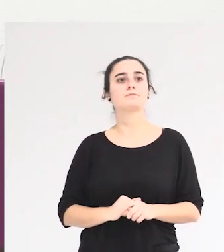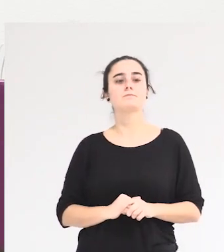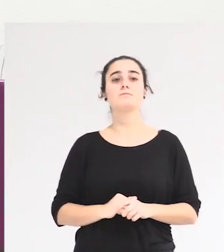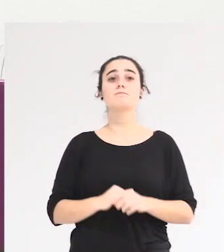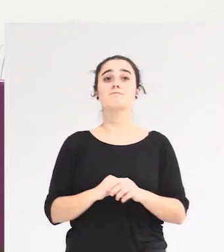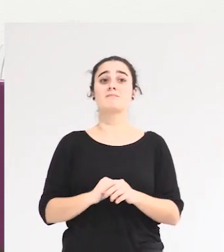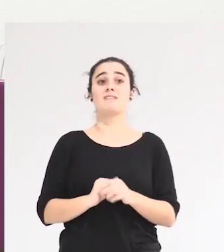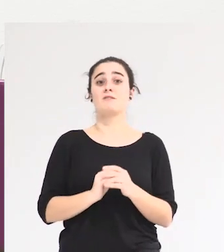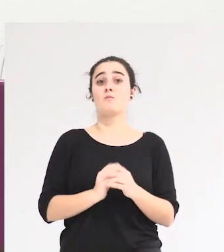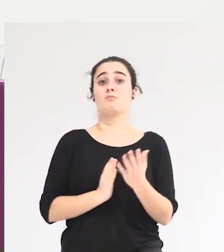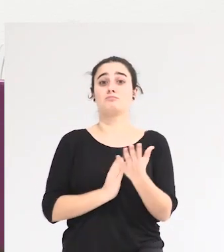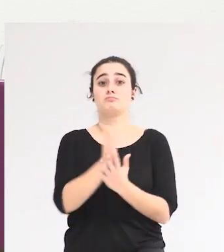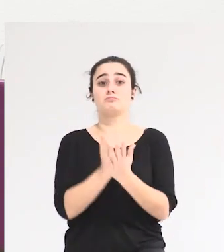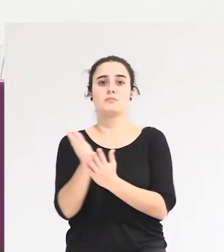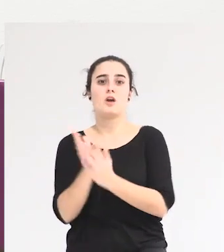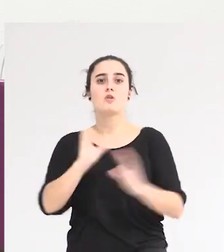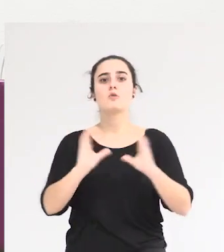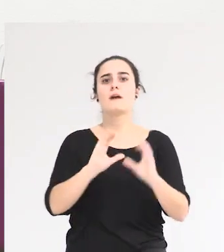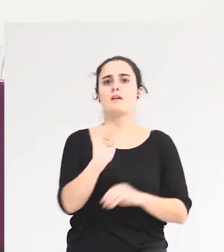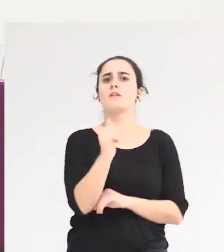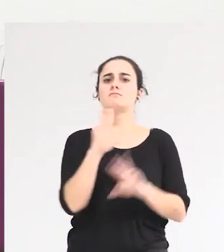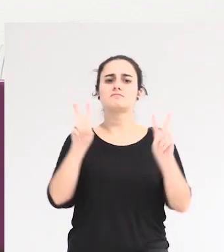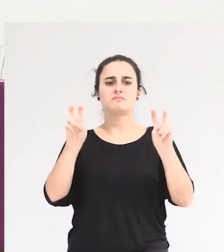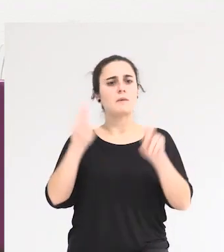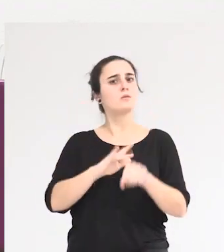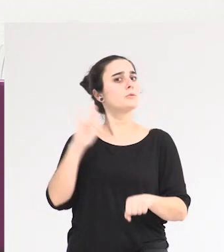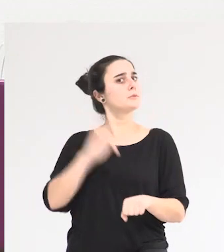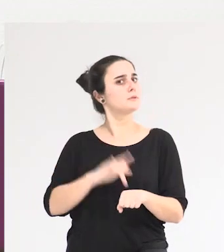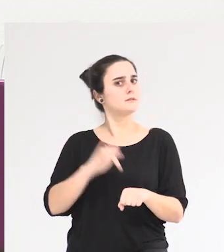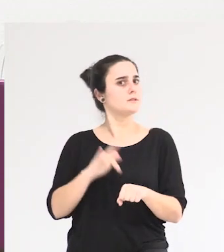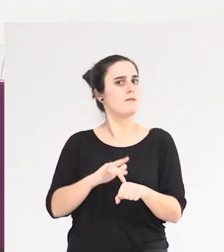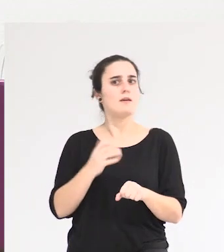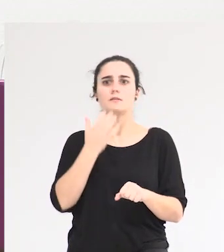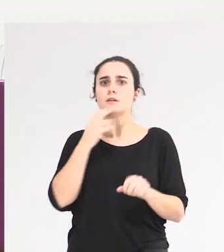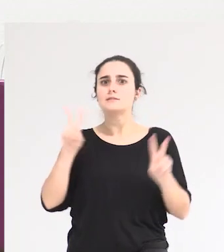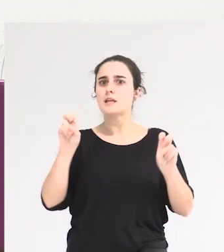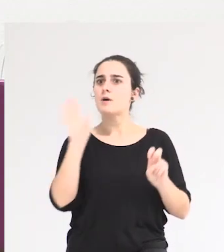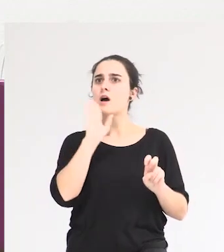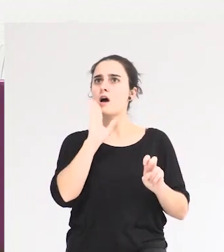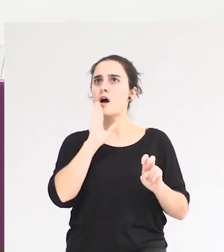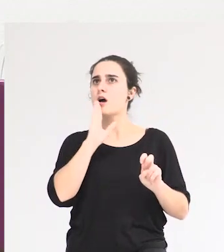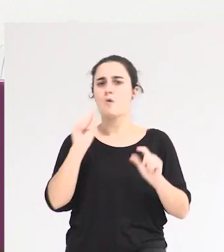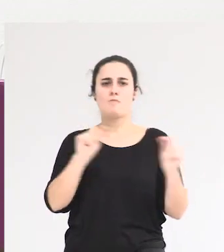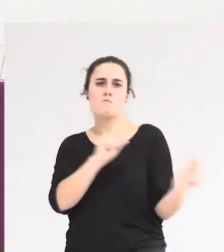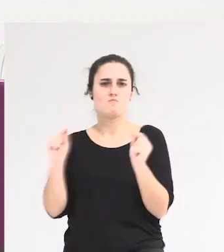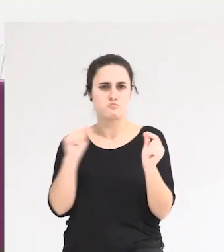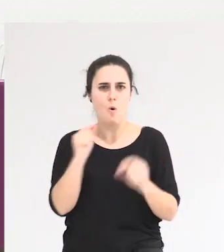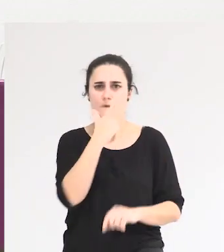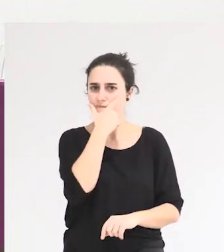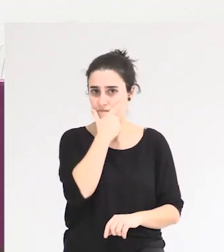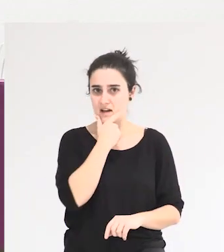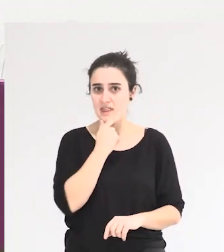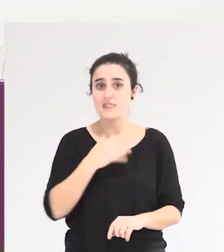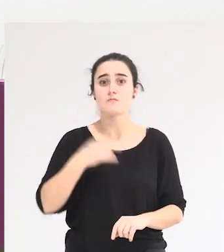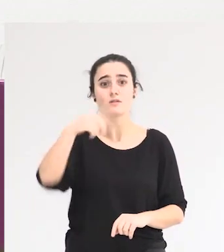edabideetan askotan ikusten da gai sensiblea dela, polemika oso errazpizten dela, ez? Eta hemen gogorarazten dizuet, igual